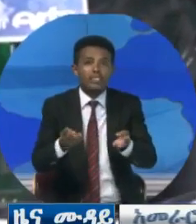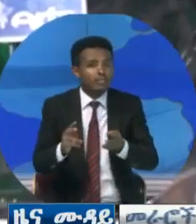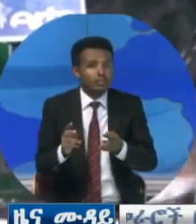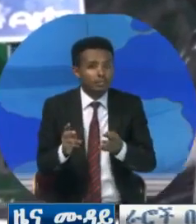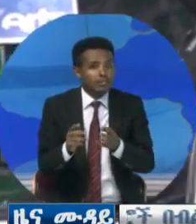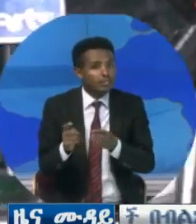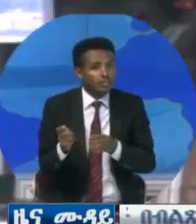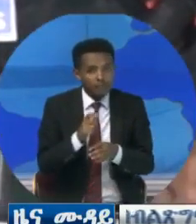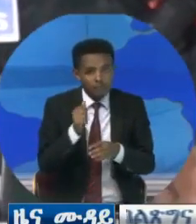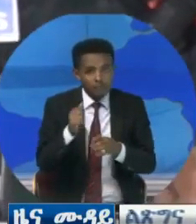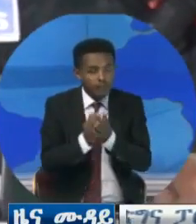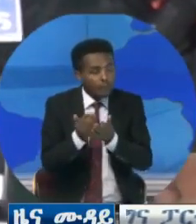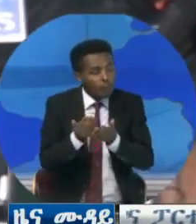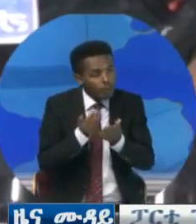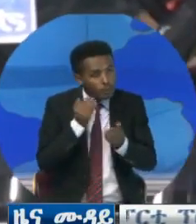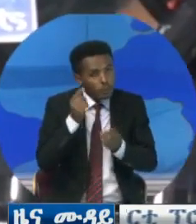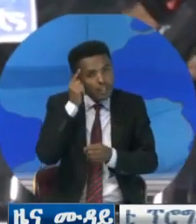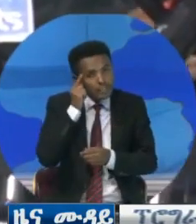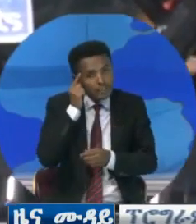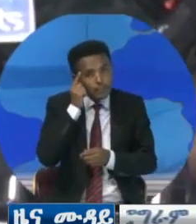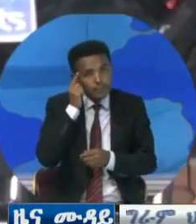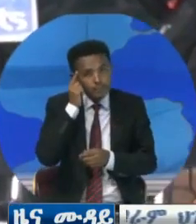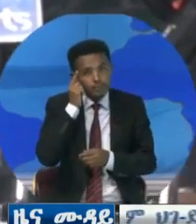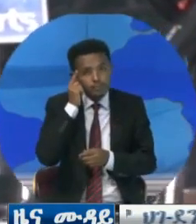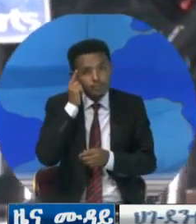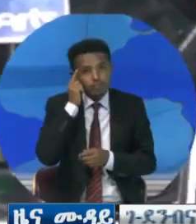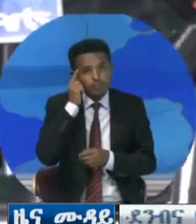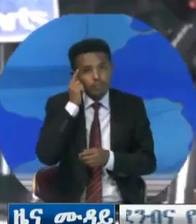ከመሆን ከወዲሁ አስበን